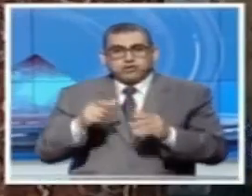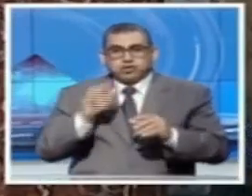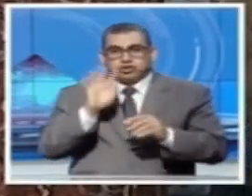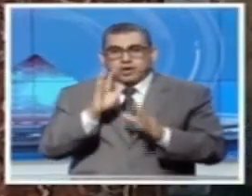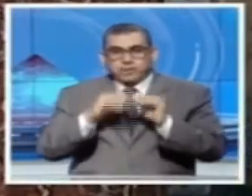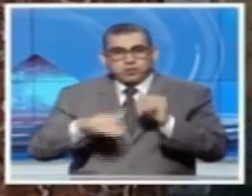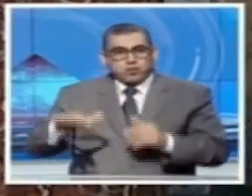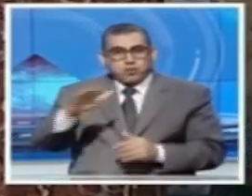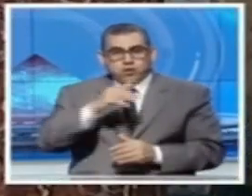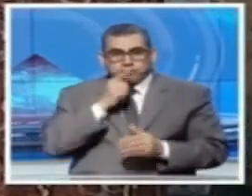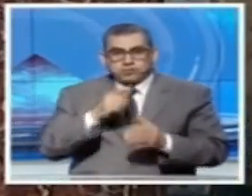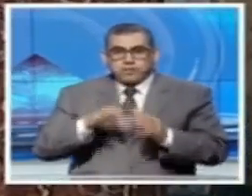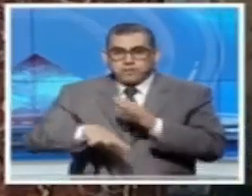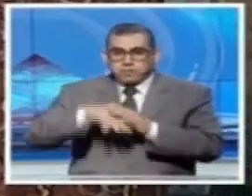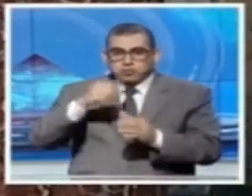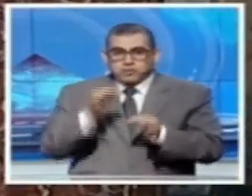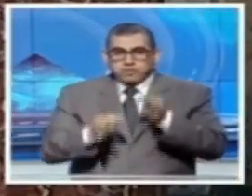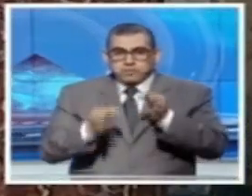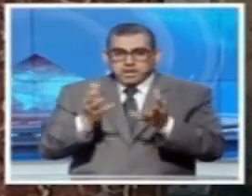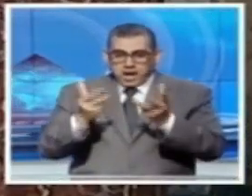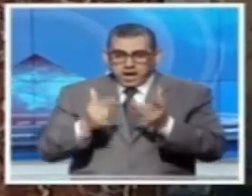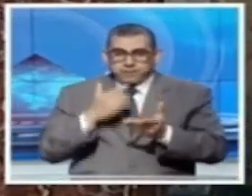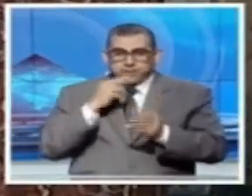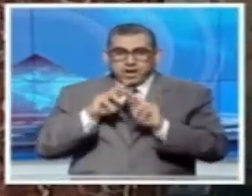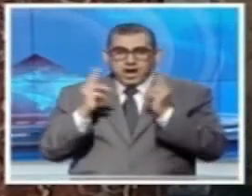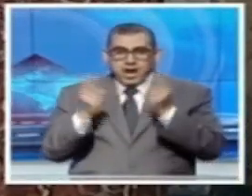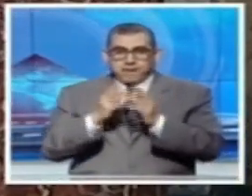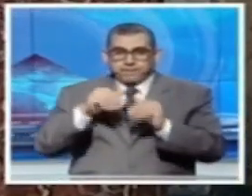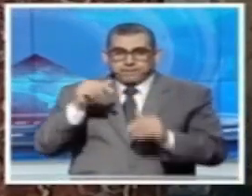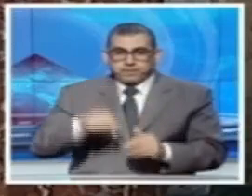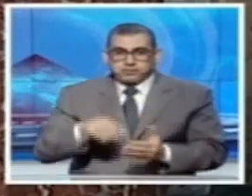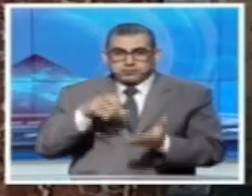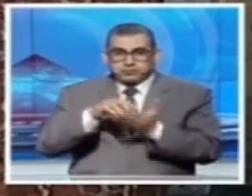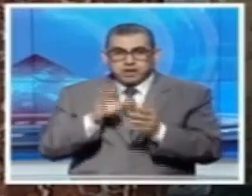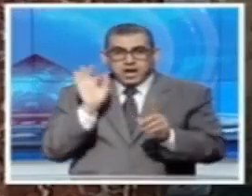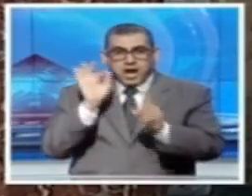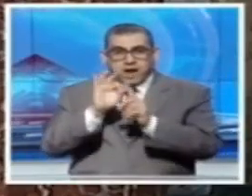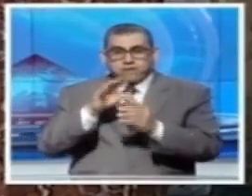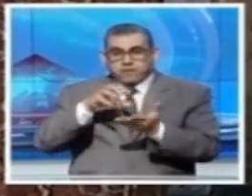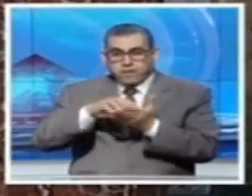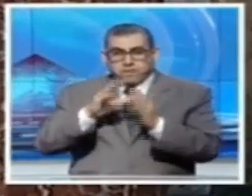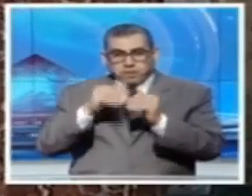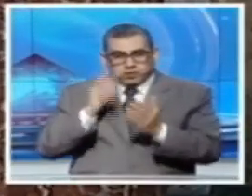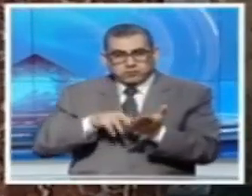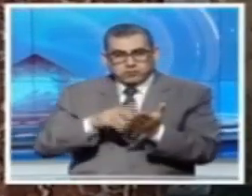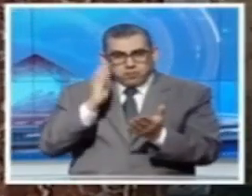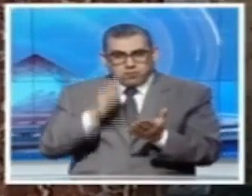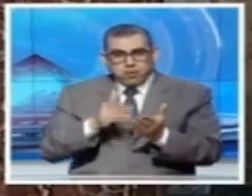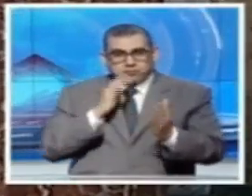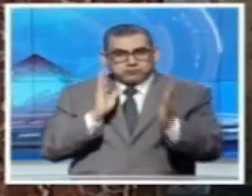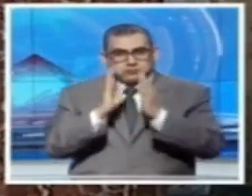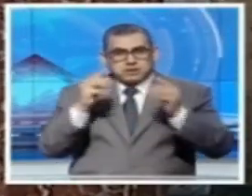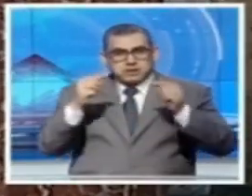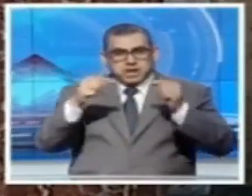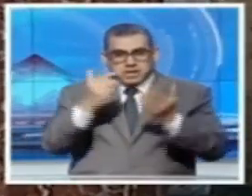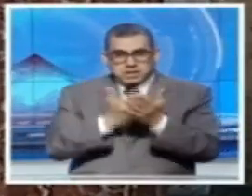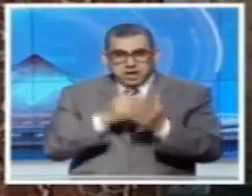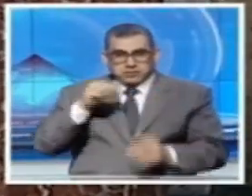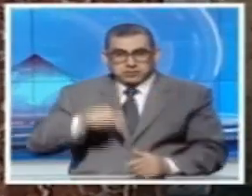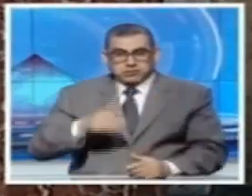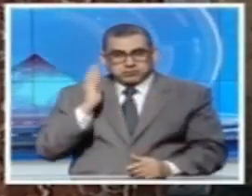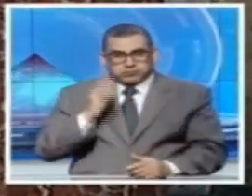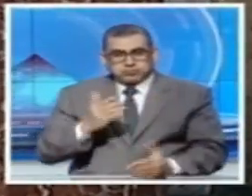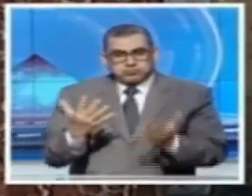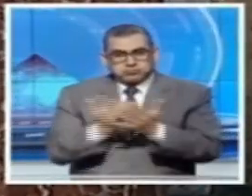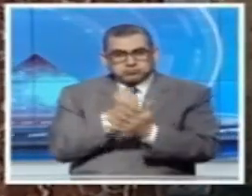المصري حملها مشروع الموازنة العامة الجديدة للدولة، مفادها أن الدولة قادرة على مواجهة التحديات الاقتصادية